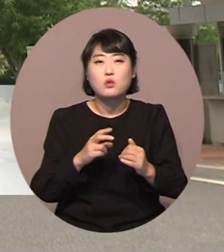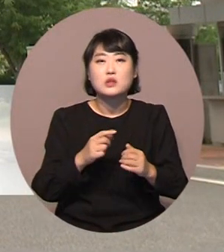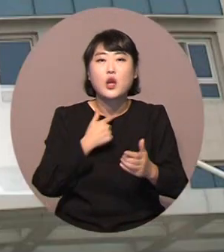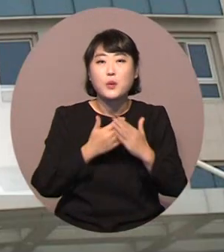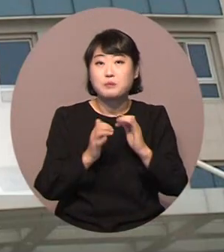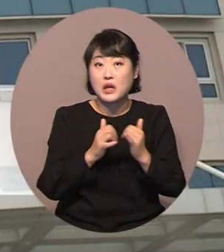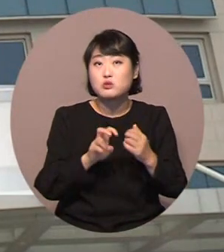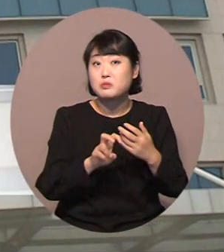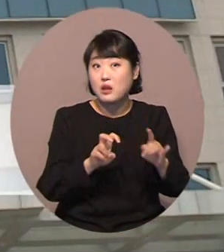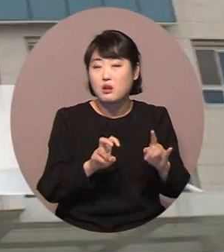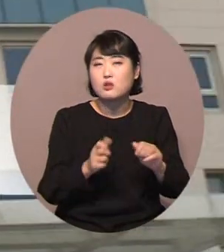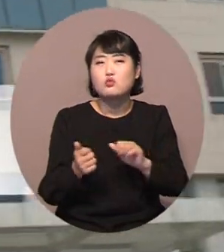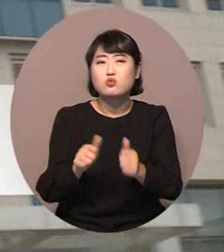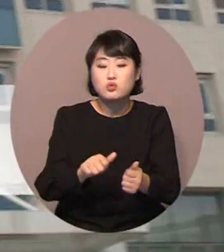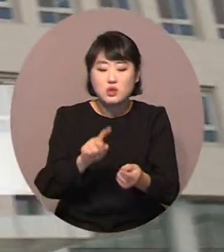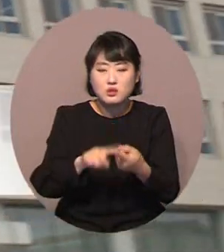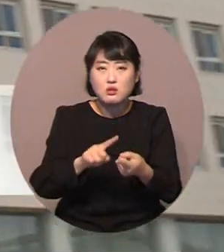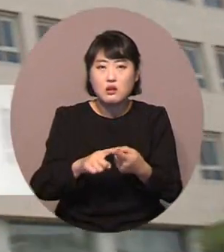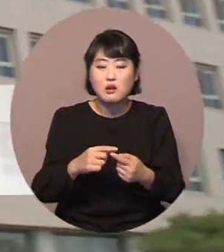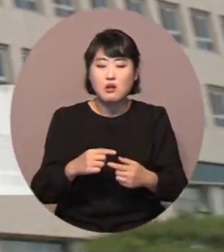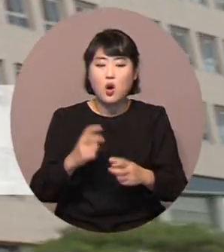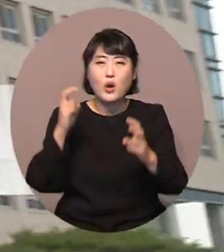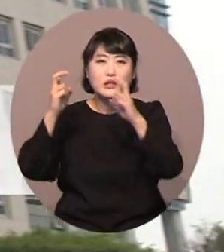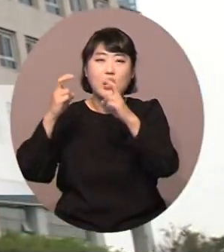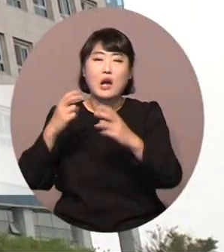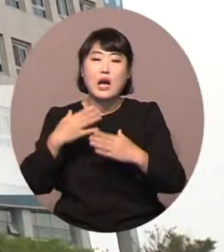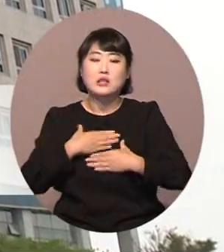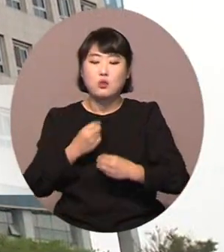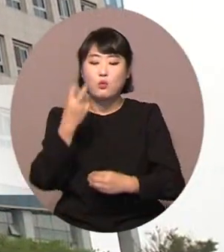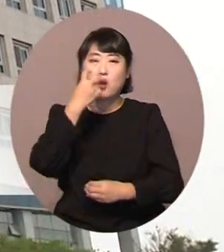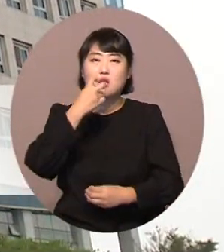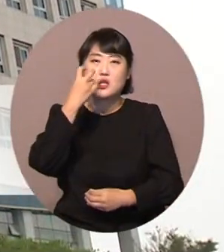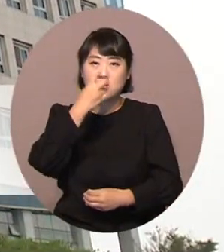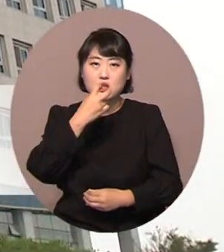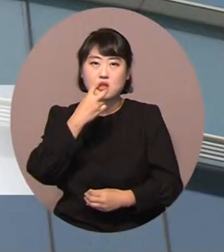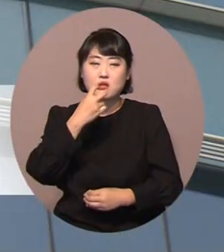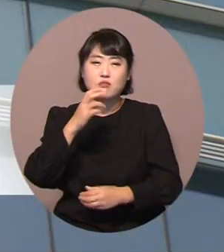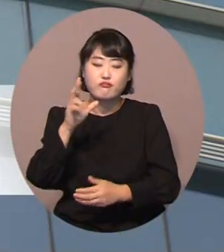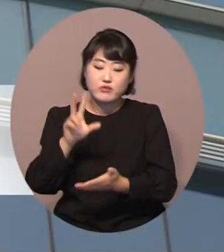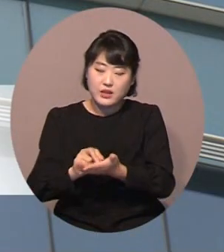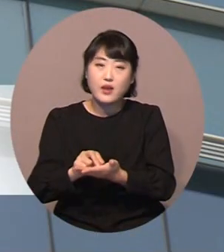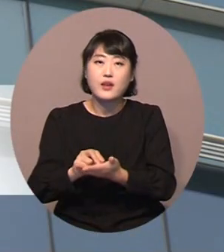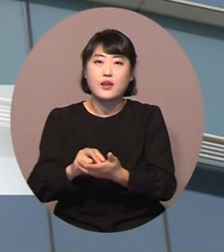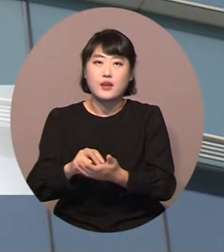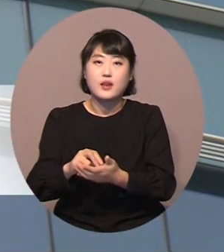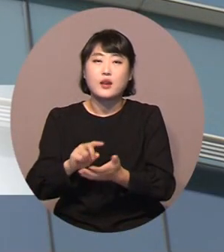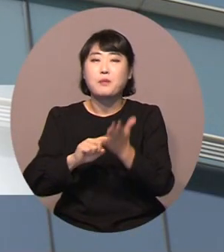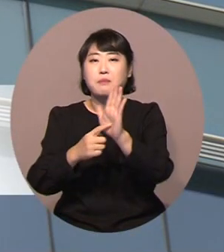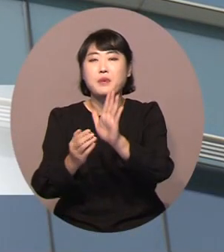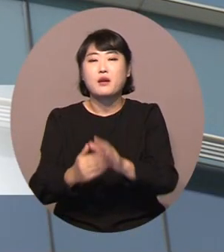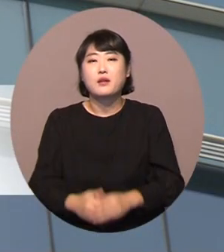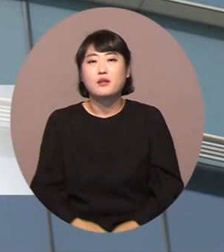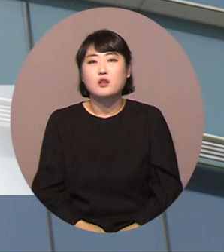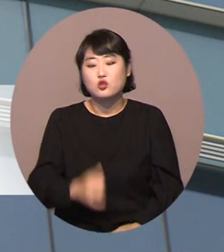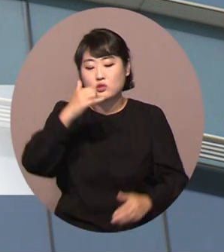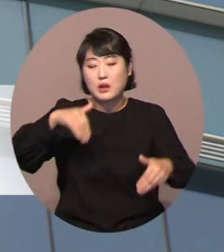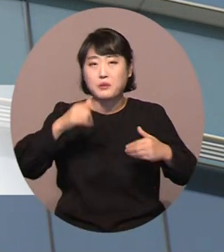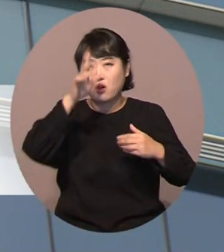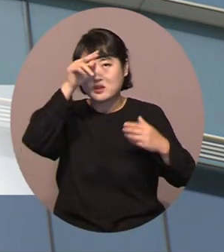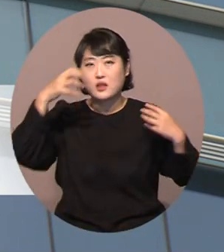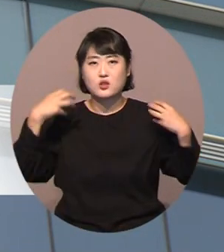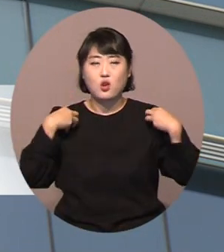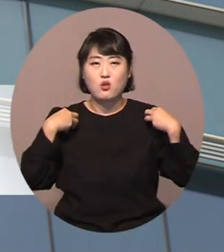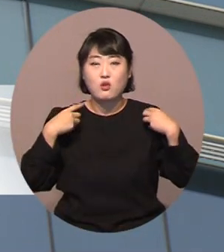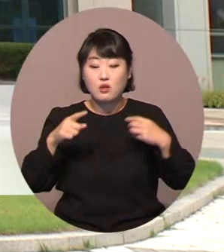관련해 경찰이 업체 안전 관리가 부실했던 것으로 결론냈습니다 충남 경찰청 강력 범죄 수사대는